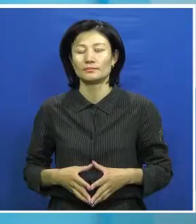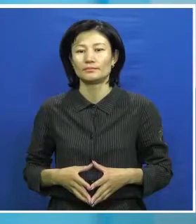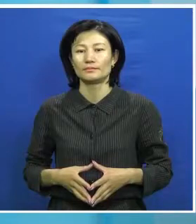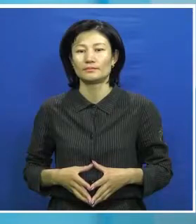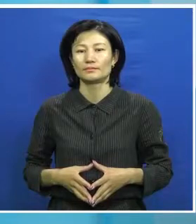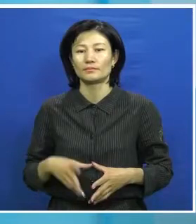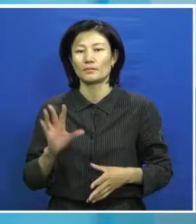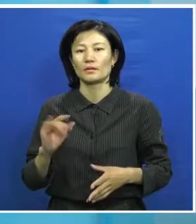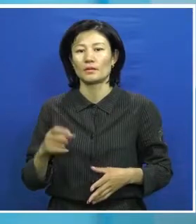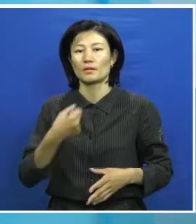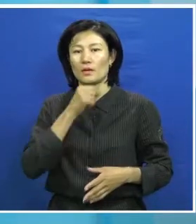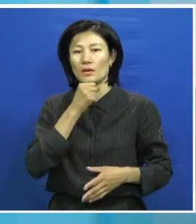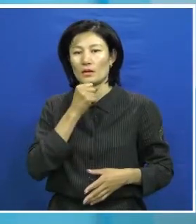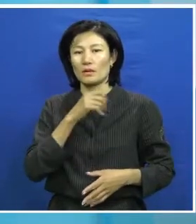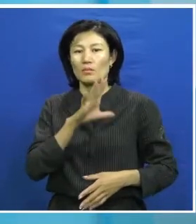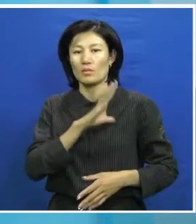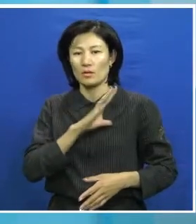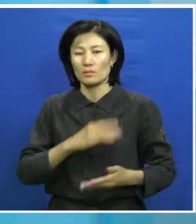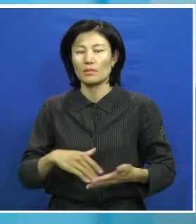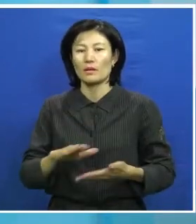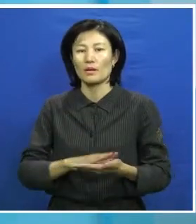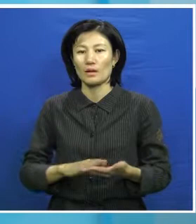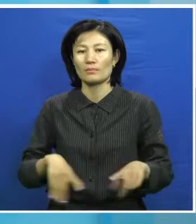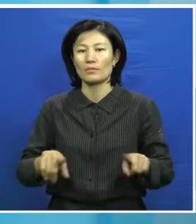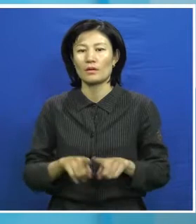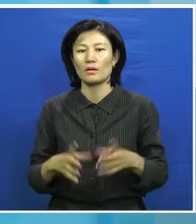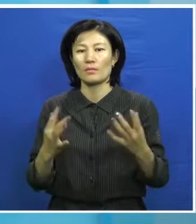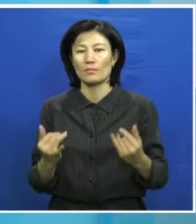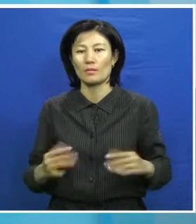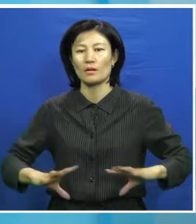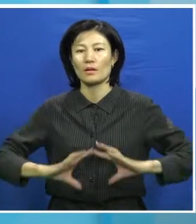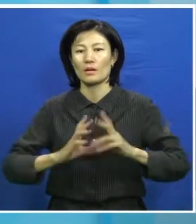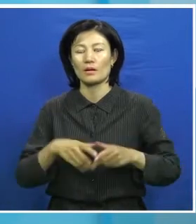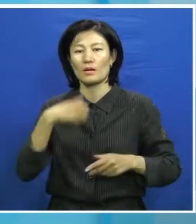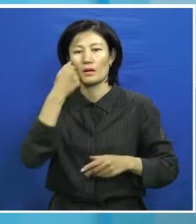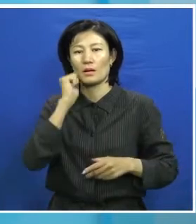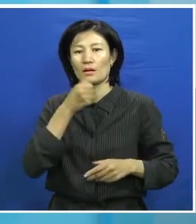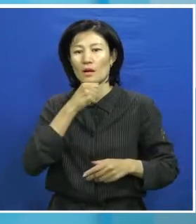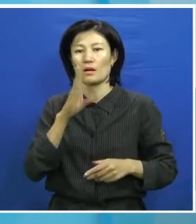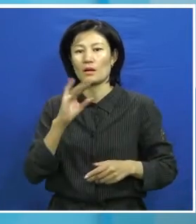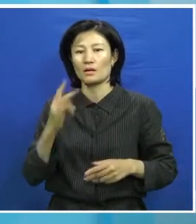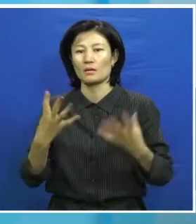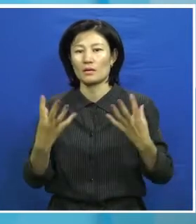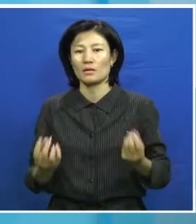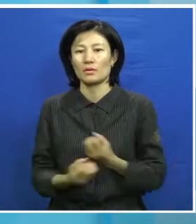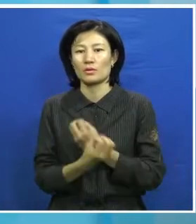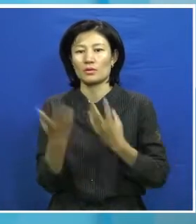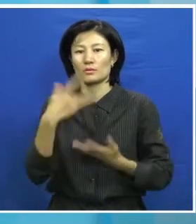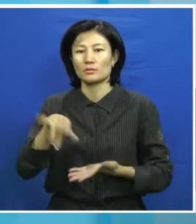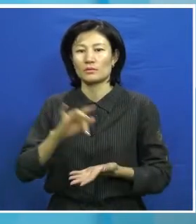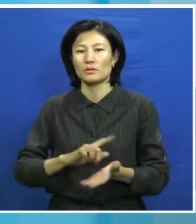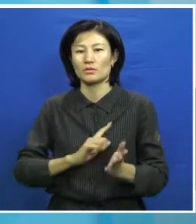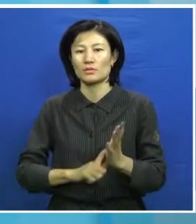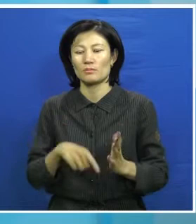Қазыналы қартың болса, жазып қойған хатпен тең. Бүгін халықаралық қарттар күні. Мереке аясында Шымкент қаласының 70-тен